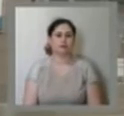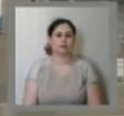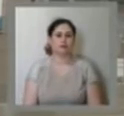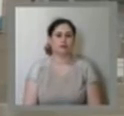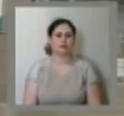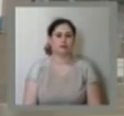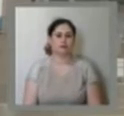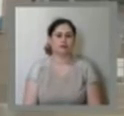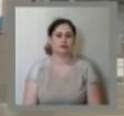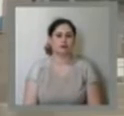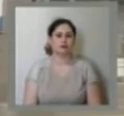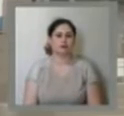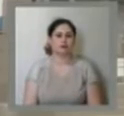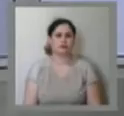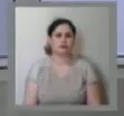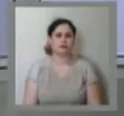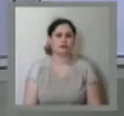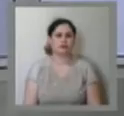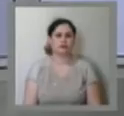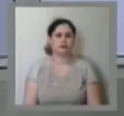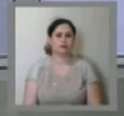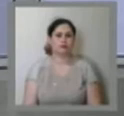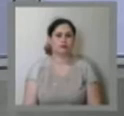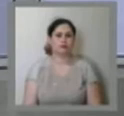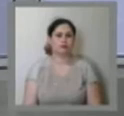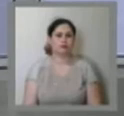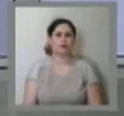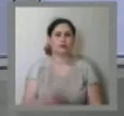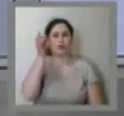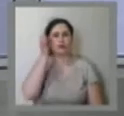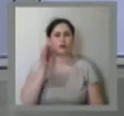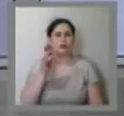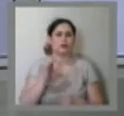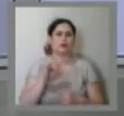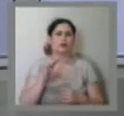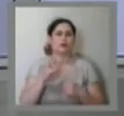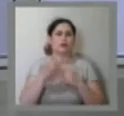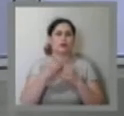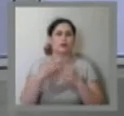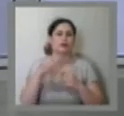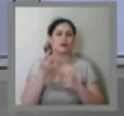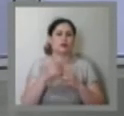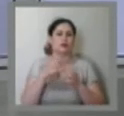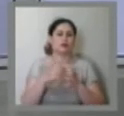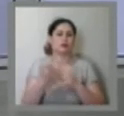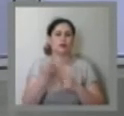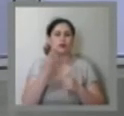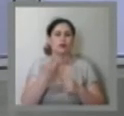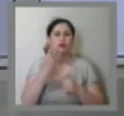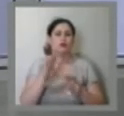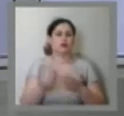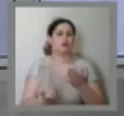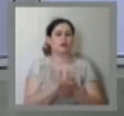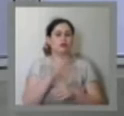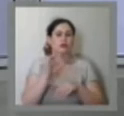на Суспільному. Херсон. Нагадаємо, станом на 15 червня у Херсонській області 3 нових лабораторно